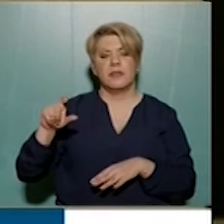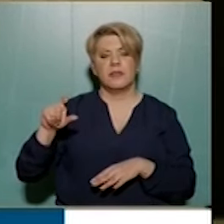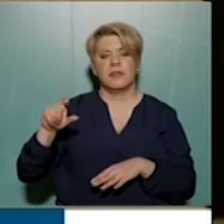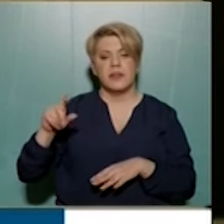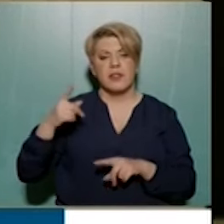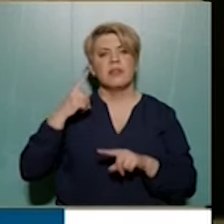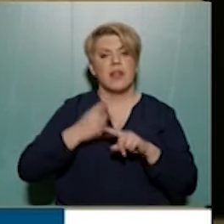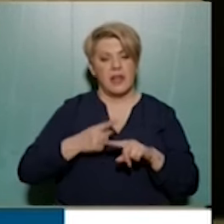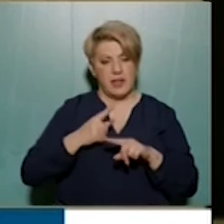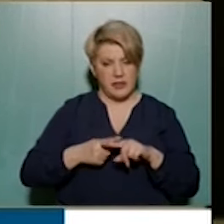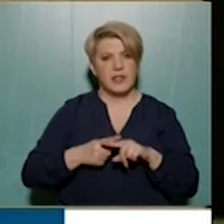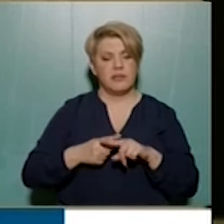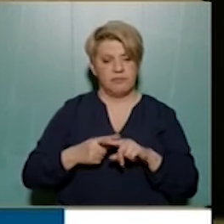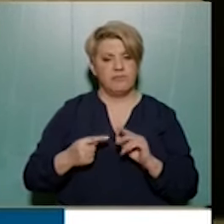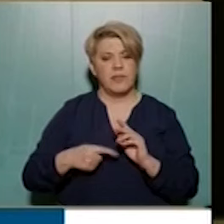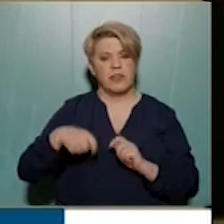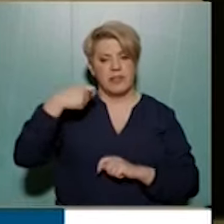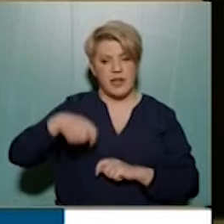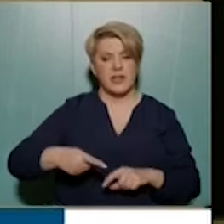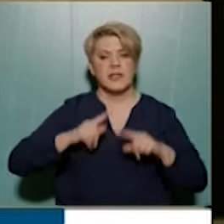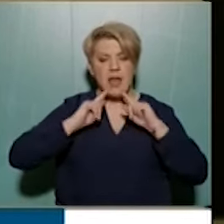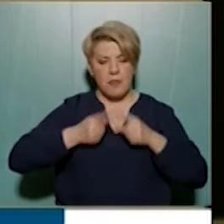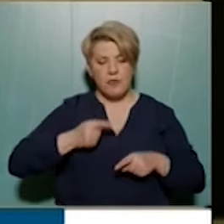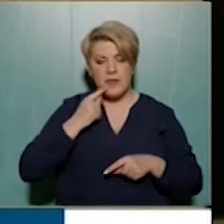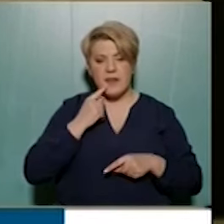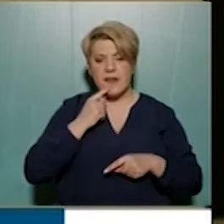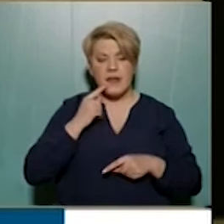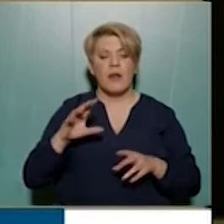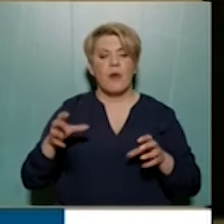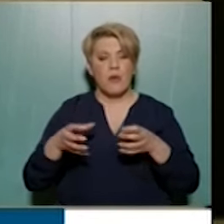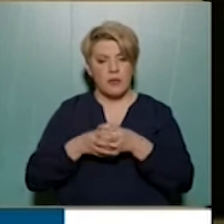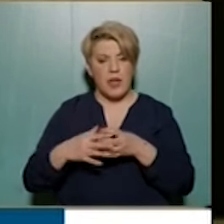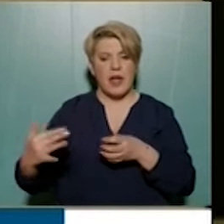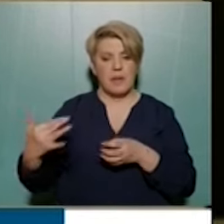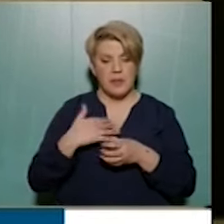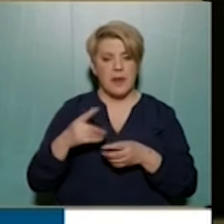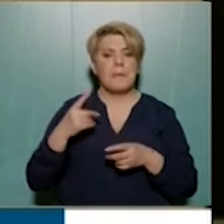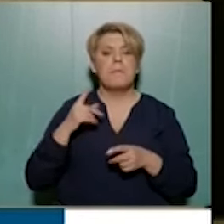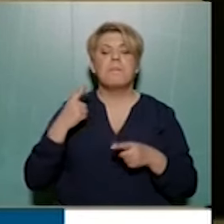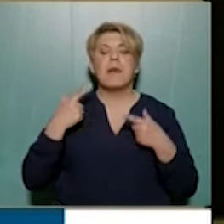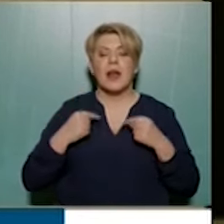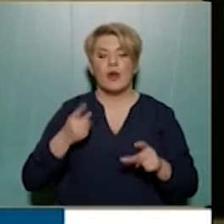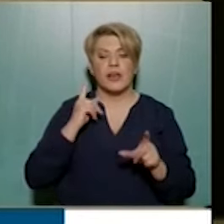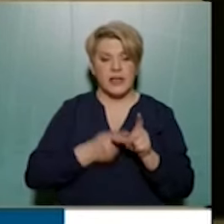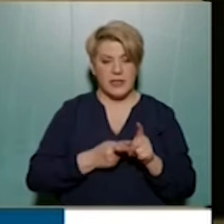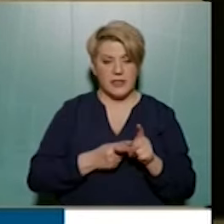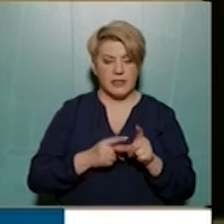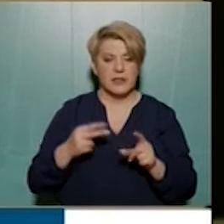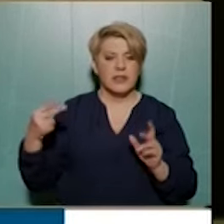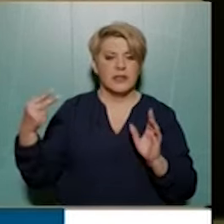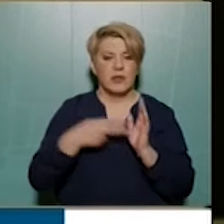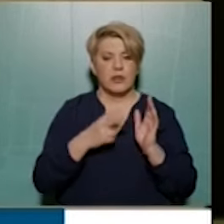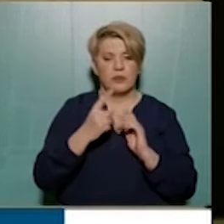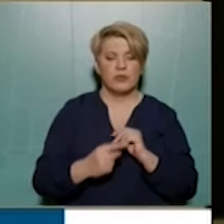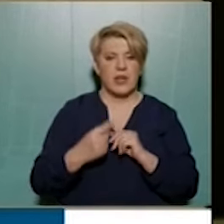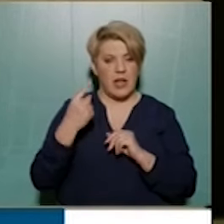πολύ θετική, θα έλεγα, δικαστική απόφαση εναντίον μιας τέτοιας επίθεσης μελών της ΚΝΕ που κάναν πολιτική εξόρμηση το